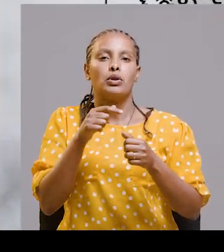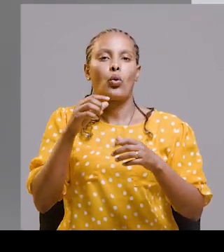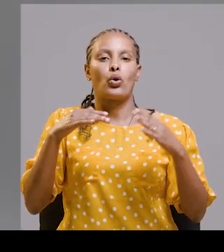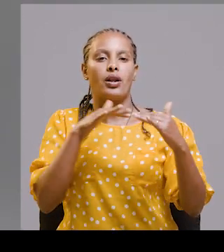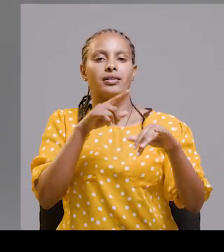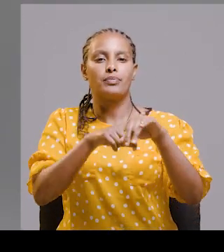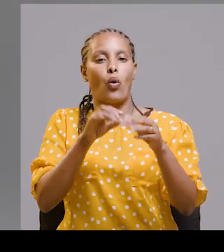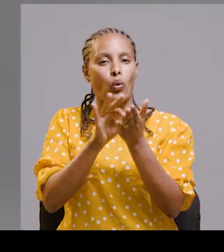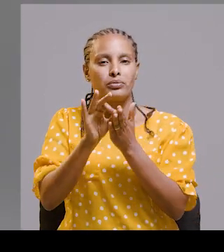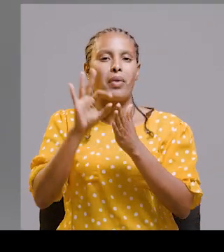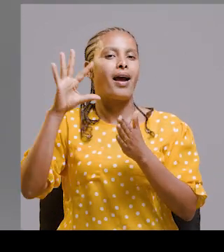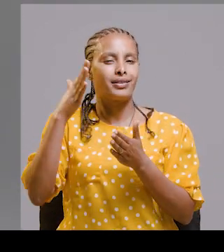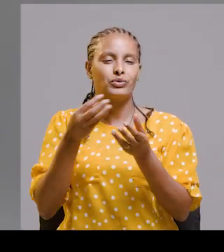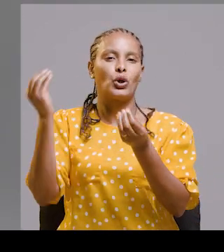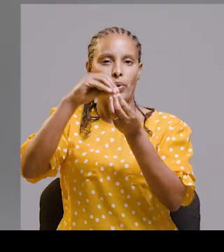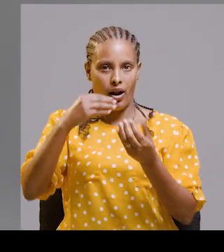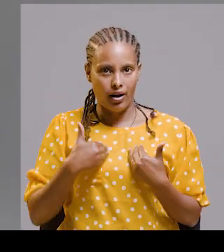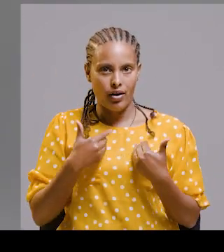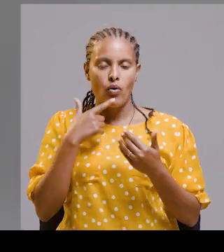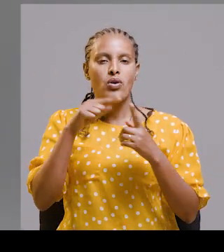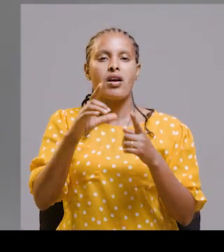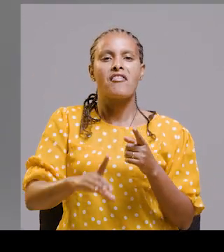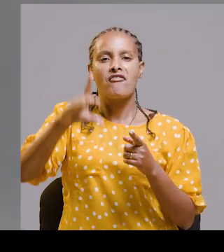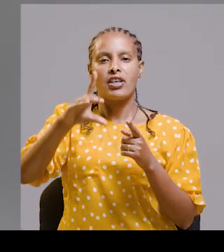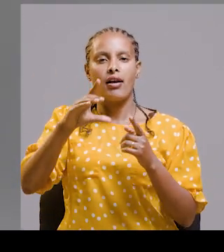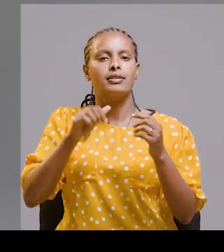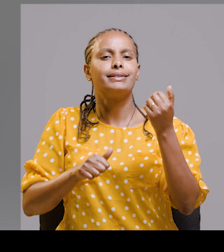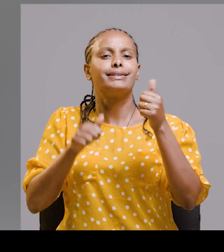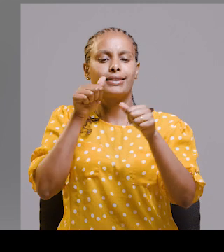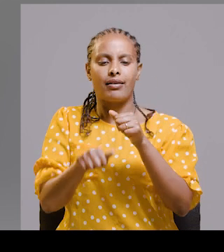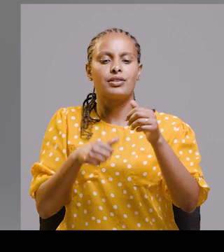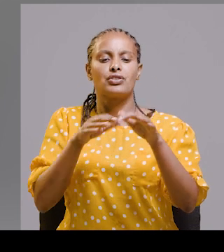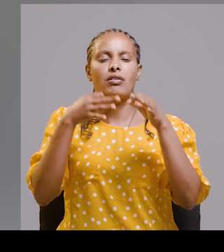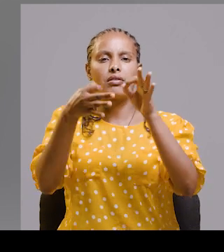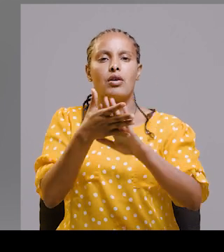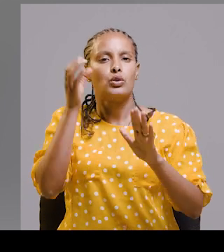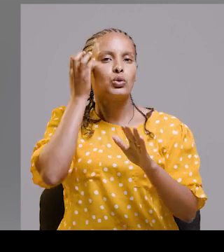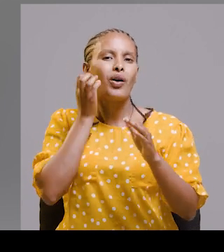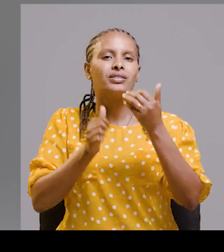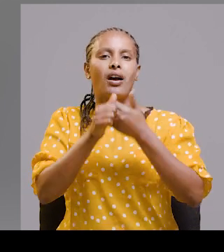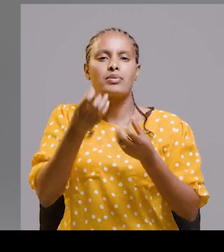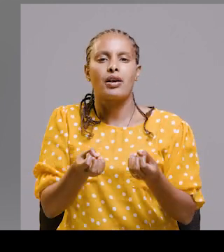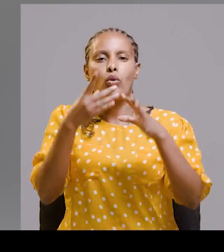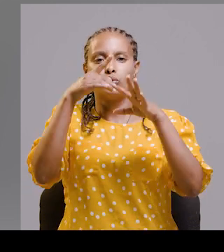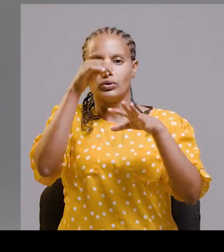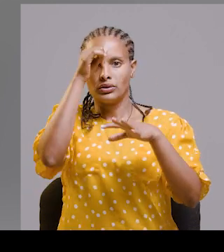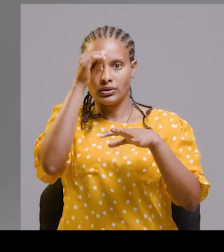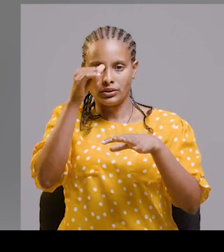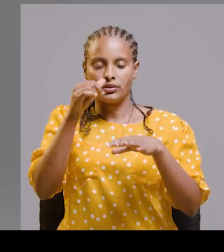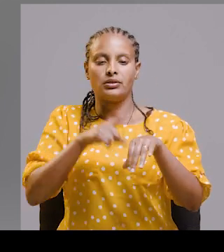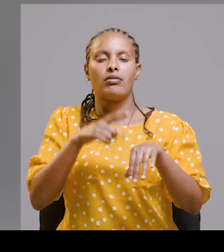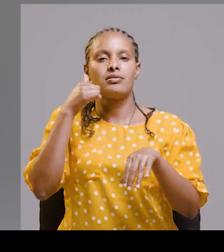ጊዜ በቁጥርም በአይነትም ይጨምራል፣ ወደ ከፍተኛ ጥቃት ይሸጋገራል። በጾታዊ ጥቃት አብዛኞቹ ተጠቂዎች